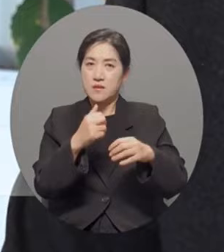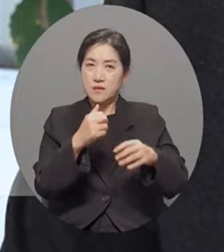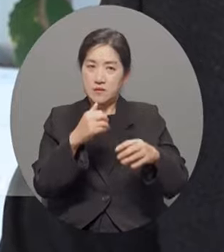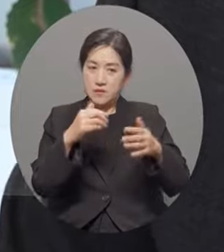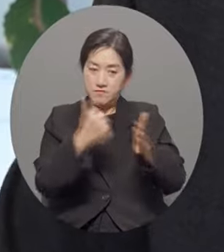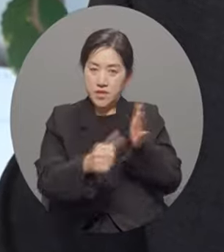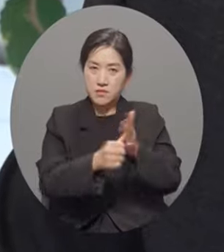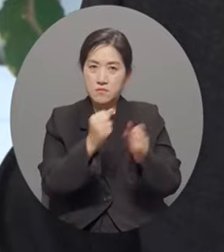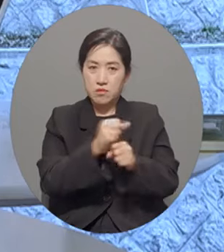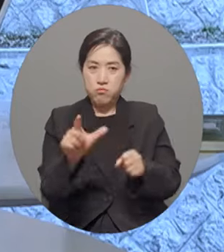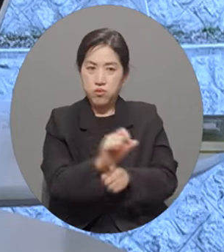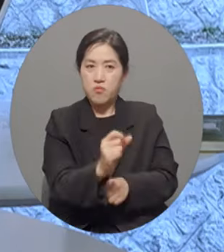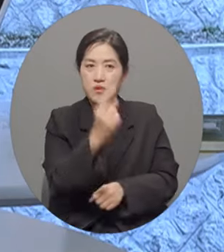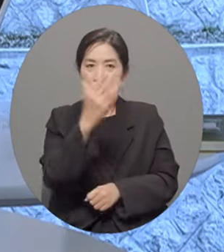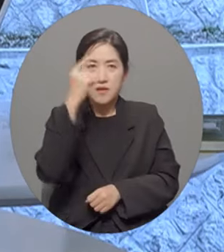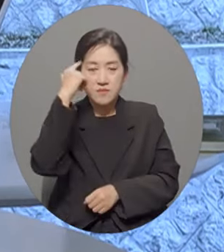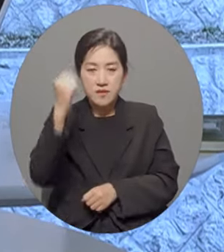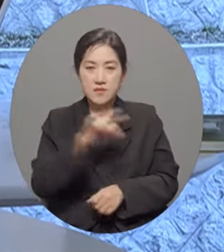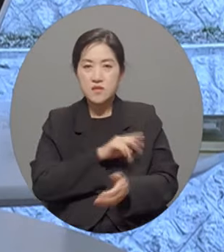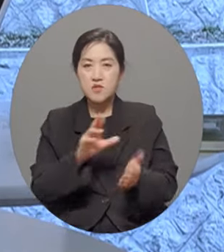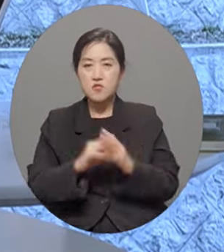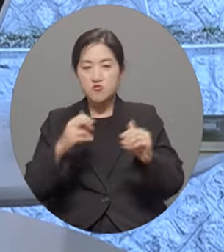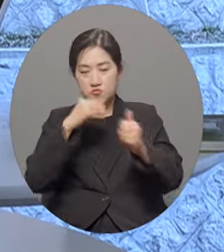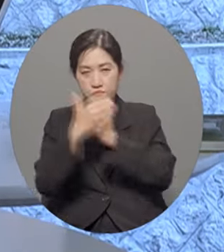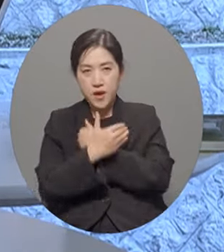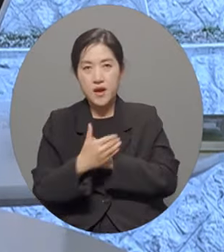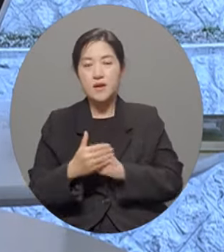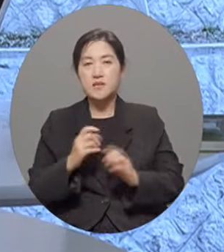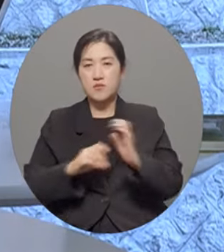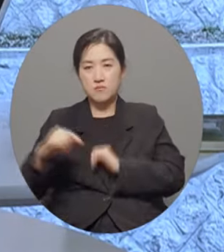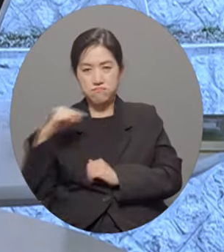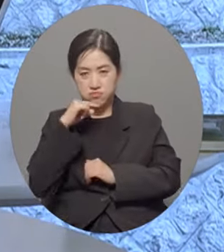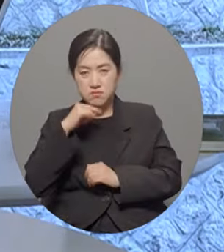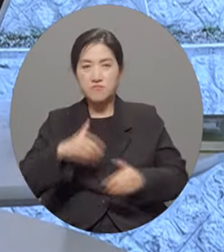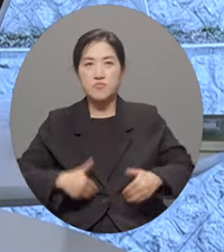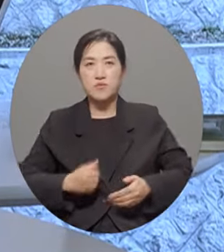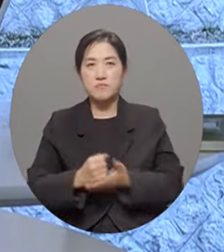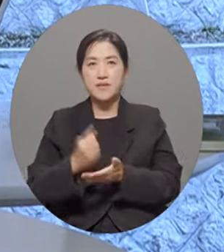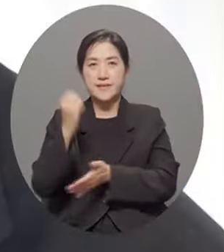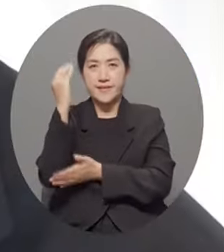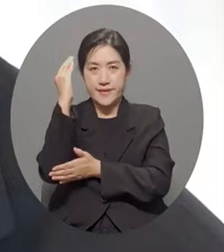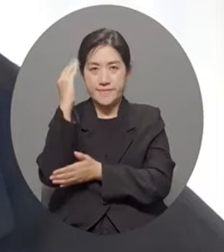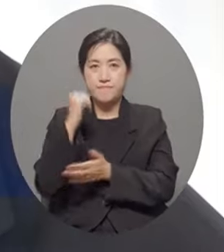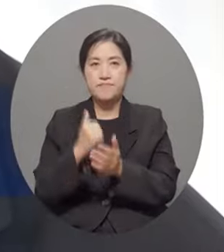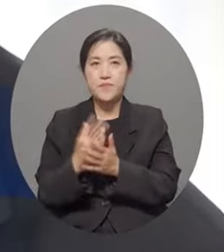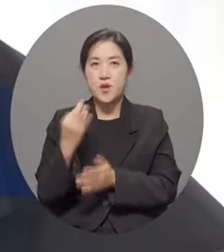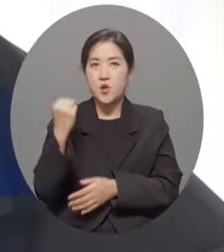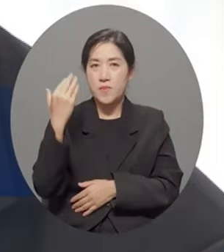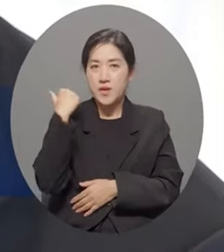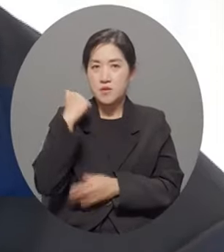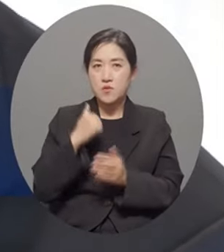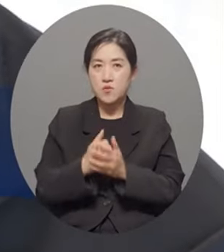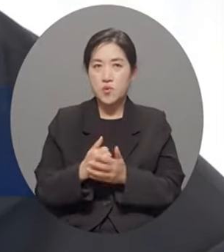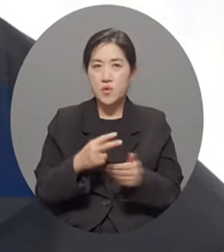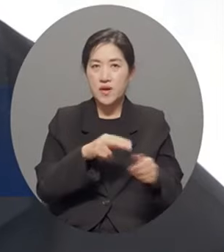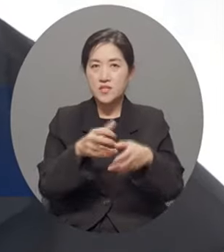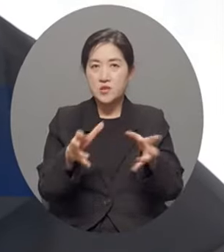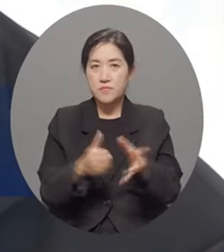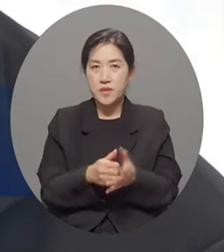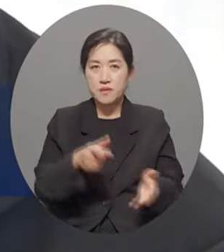지금 가장 시급한 과제가 국방력과 안보 강화라고 주장합니다. 얼마 전에는 또